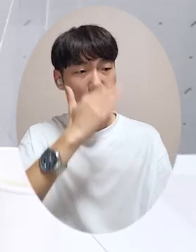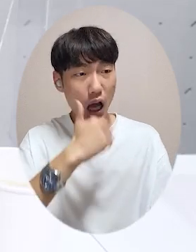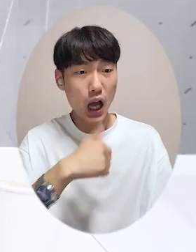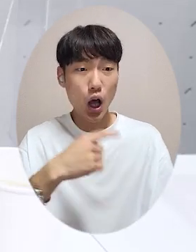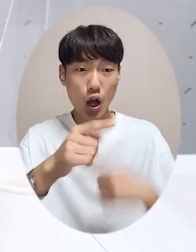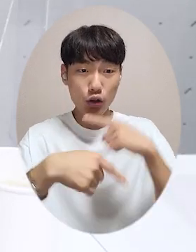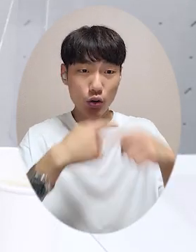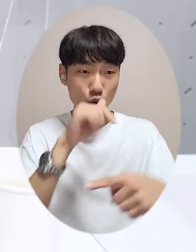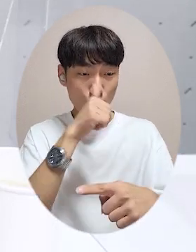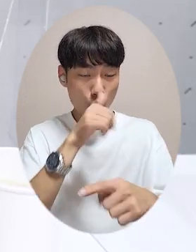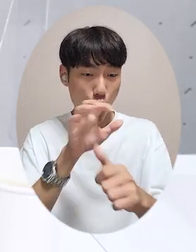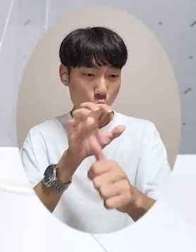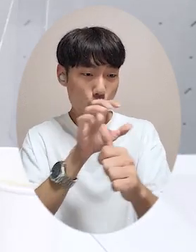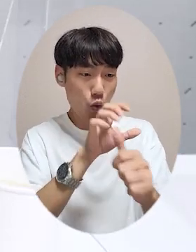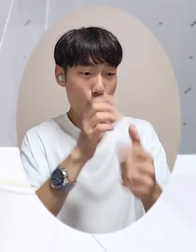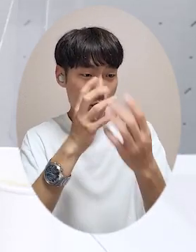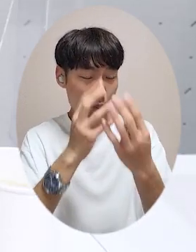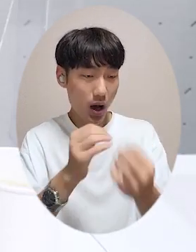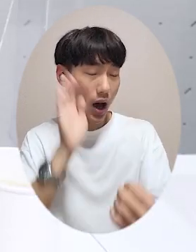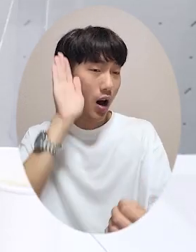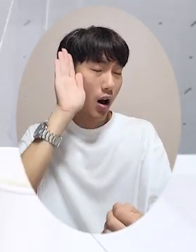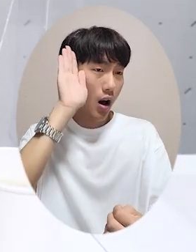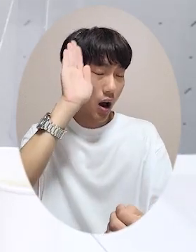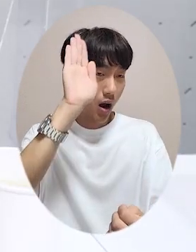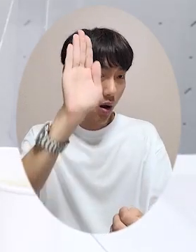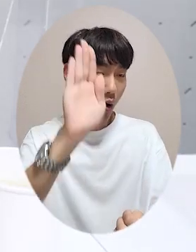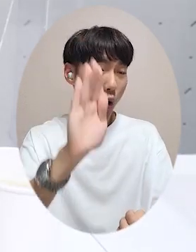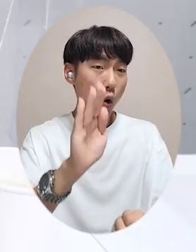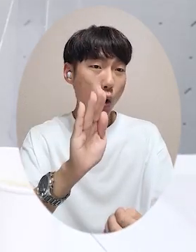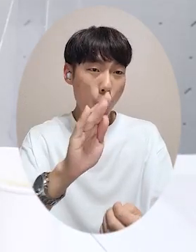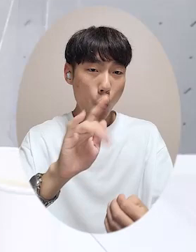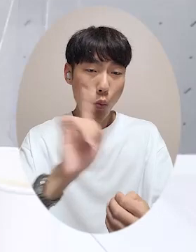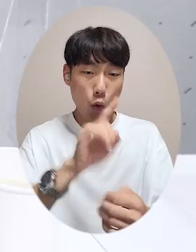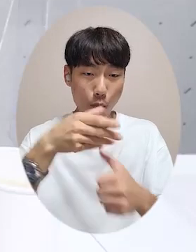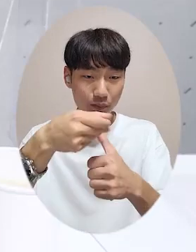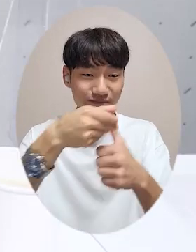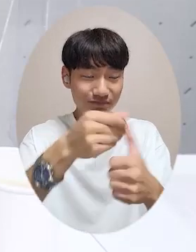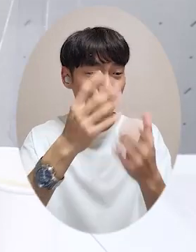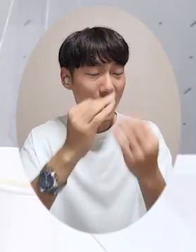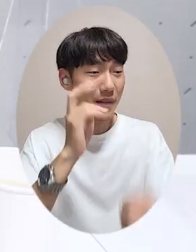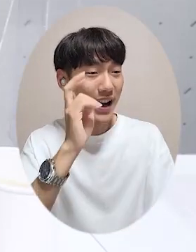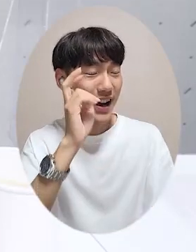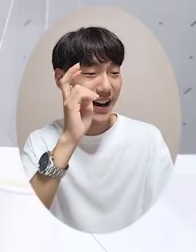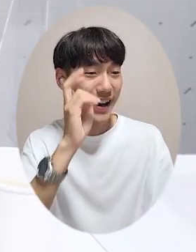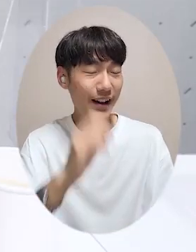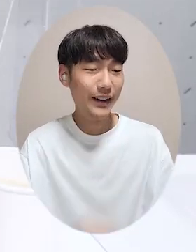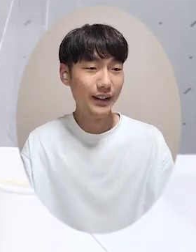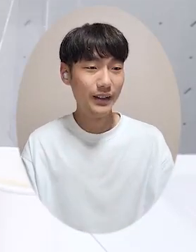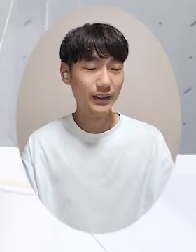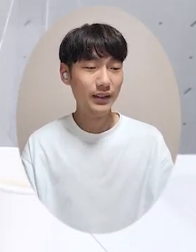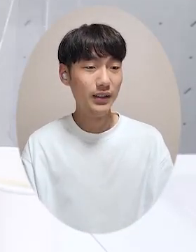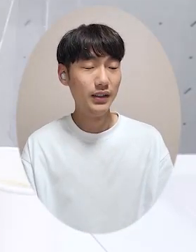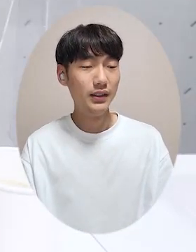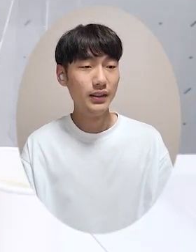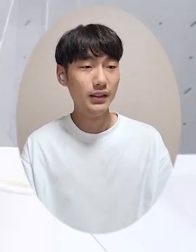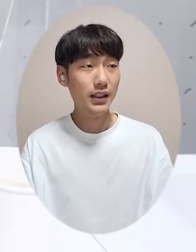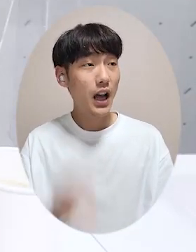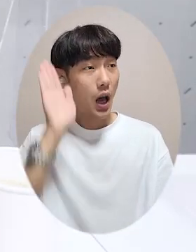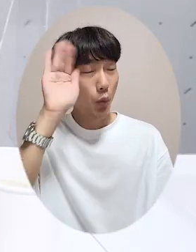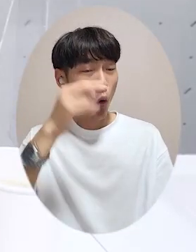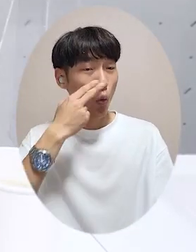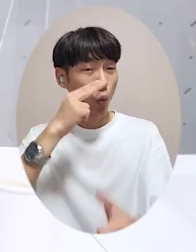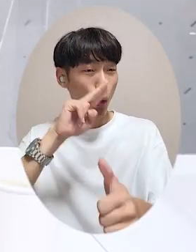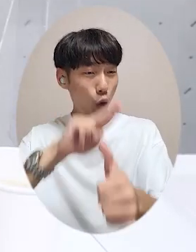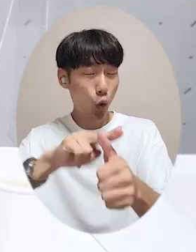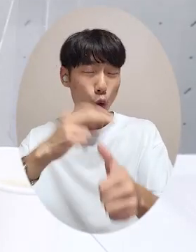되게 많기 때문에 앞으로 전망도 되게 밝을 거다 이런 생각이 드는데 혹시 그 앞으로